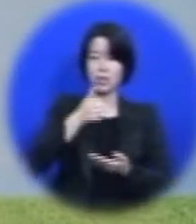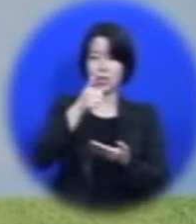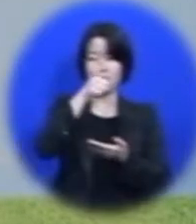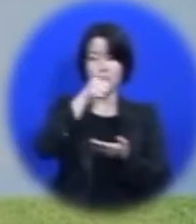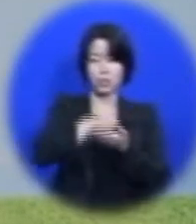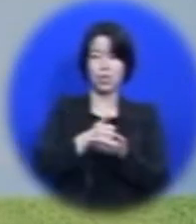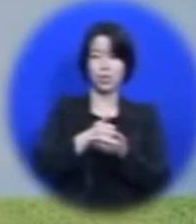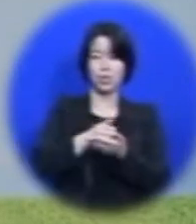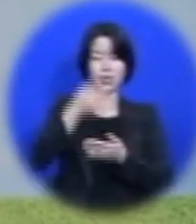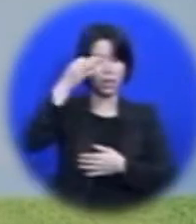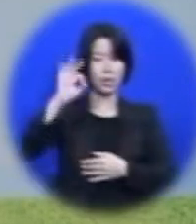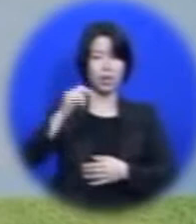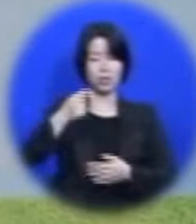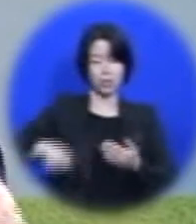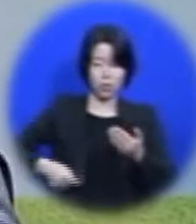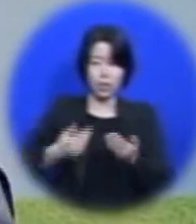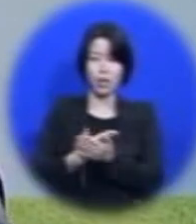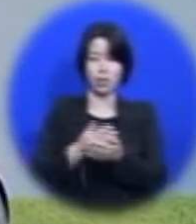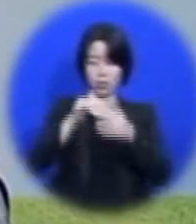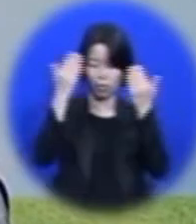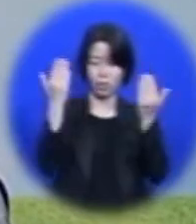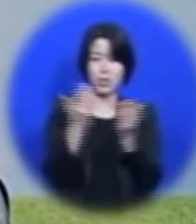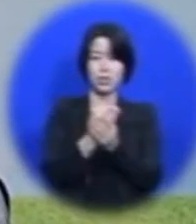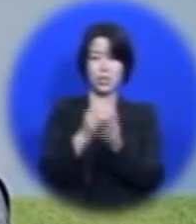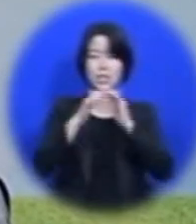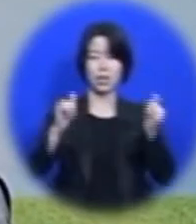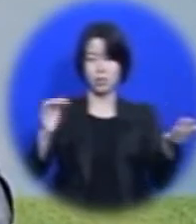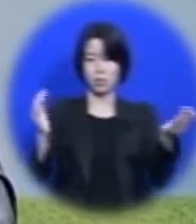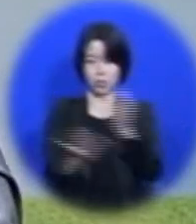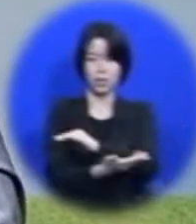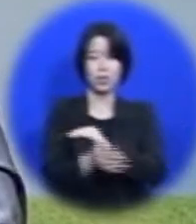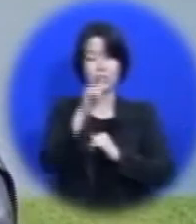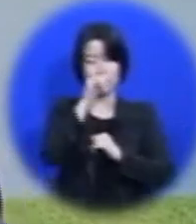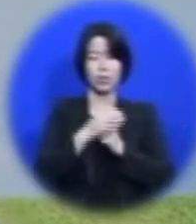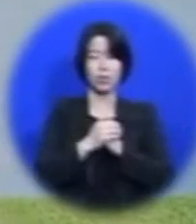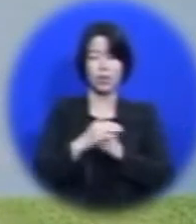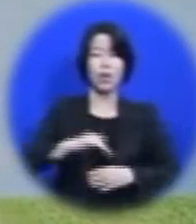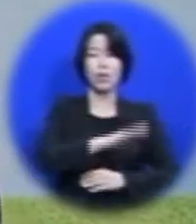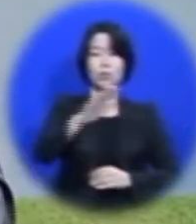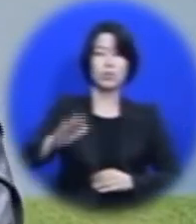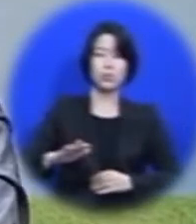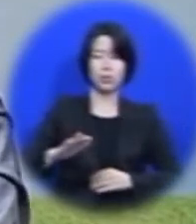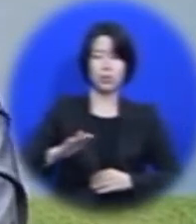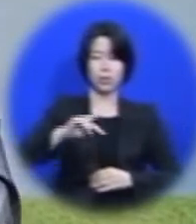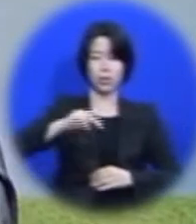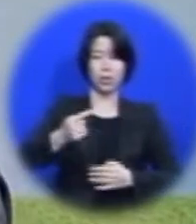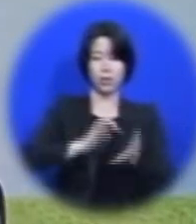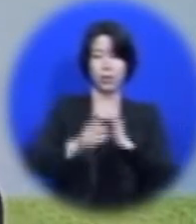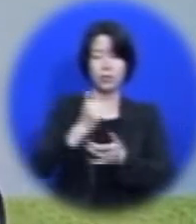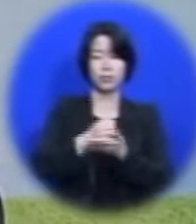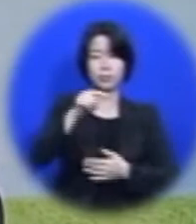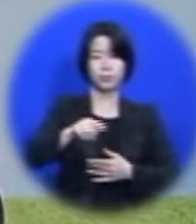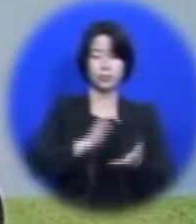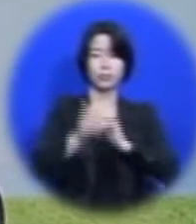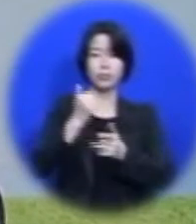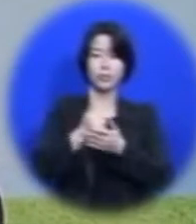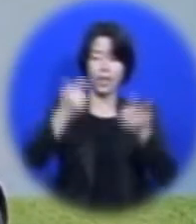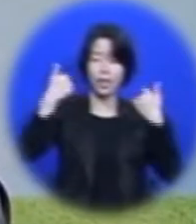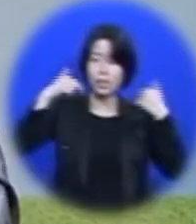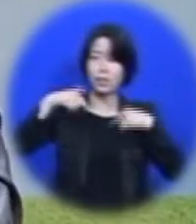깨닫고 회개하고 완전히 사람이 뒤집어졌잖아요. 우리도 예수님의 이 얼굴을 늘